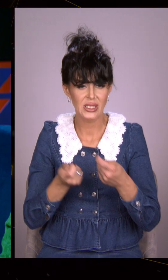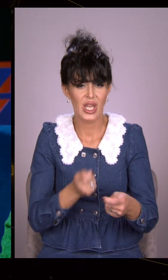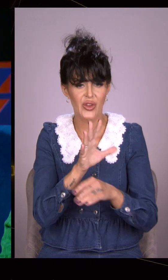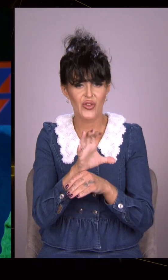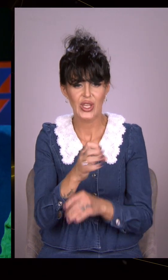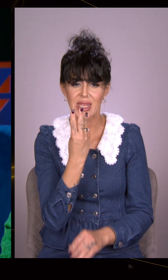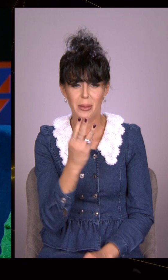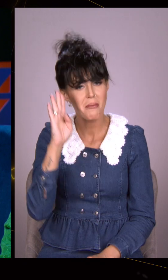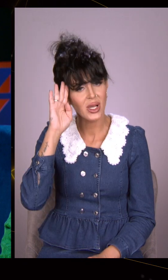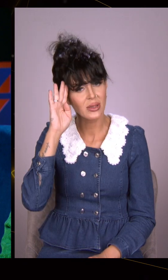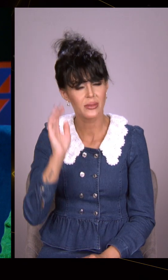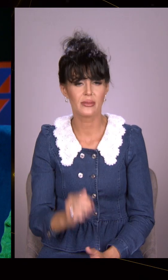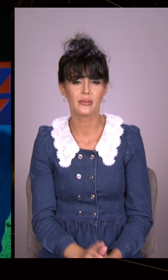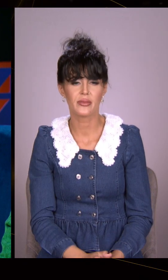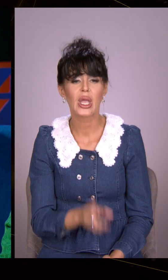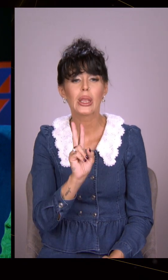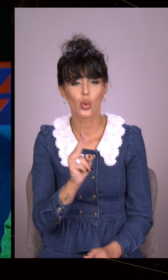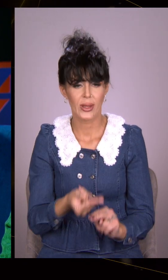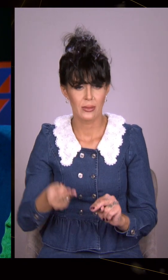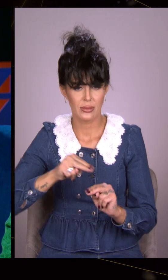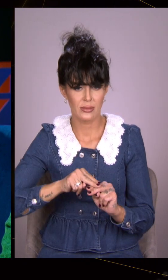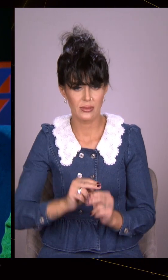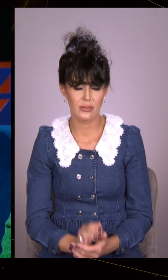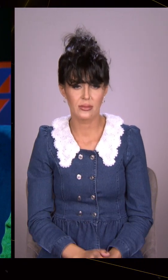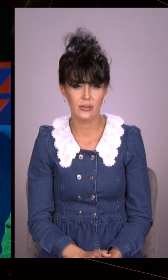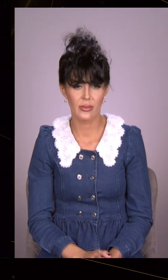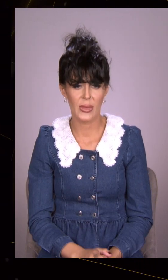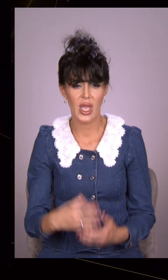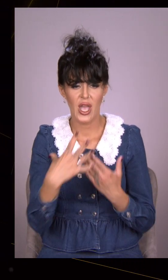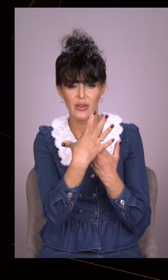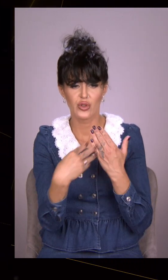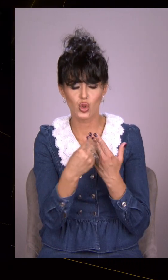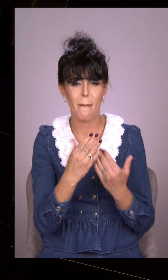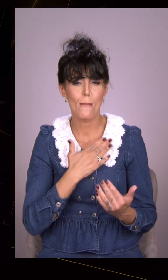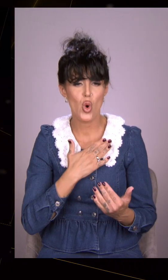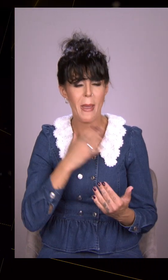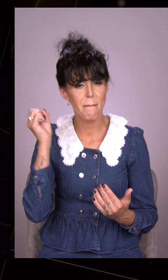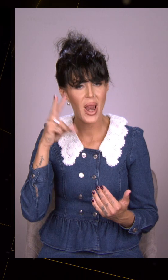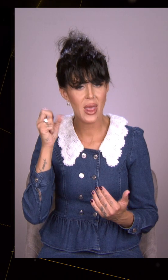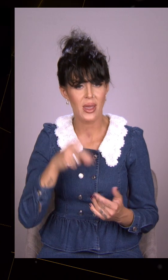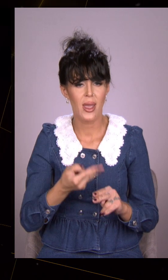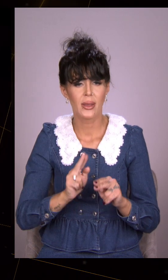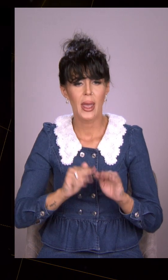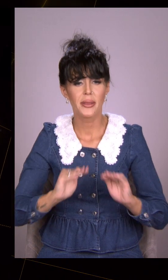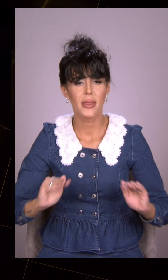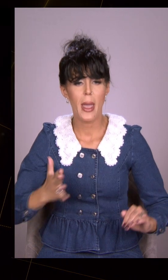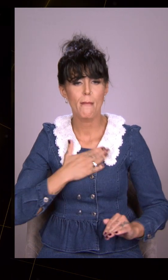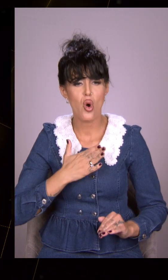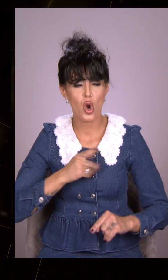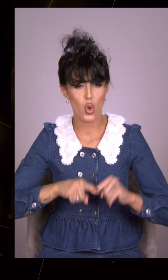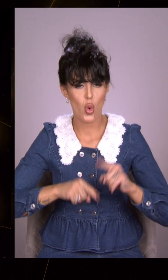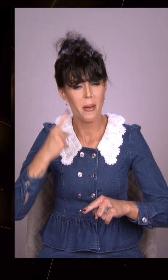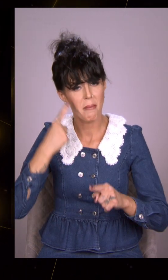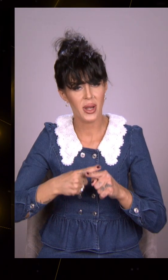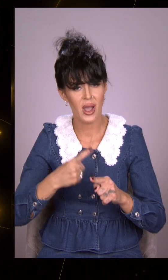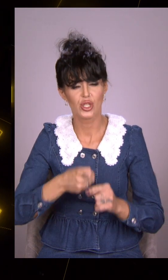хлопчиків. Хто це? Це мої племінники, діти мого рідного брата. Старший